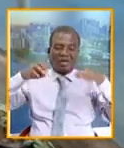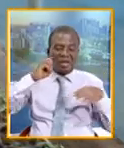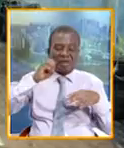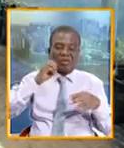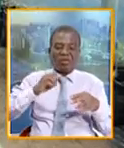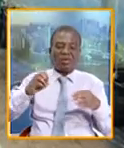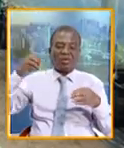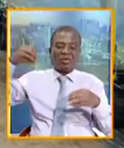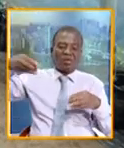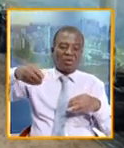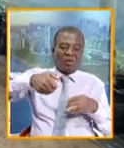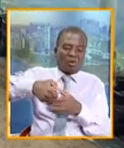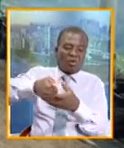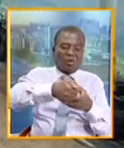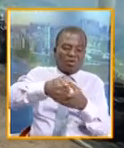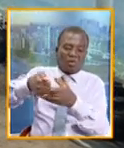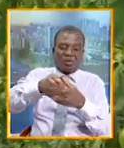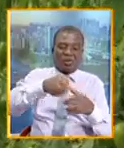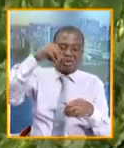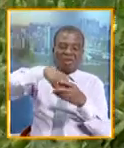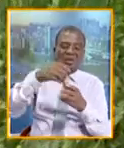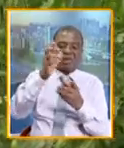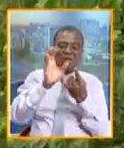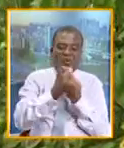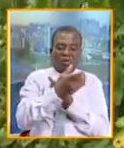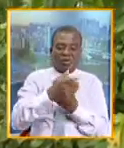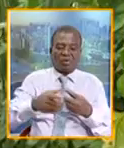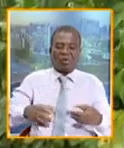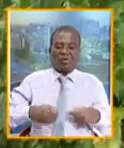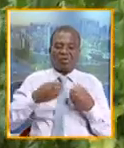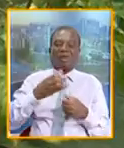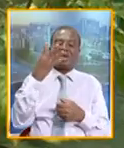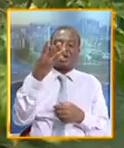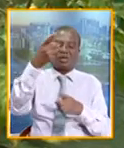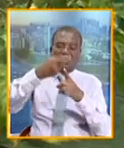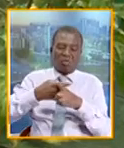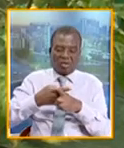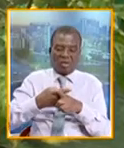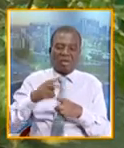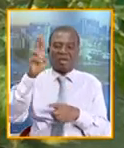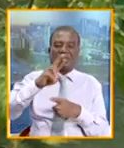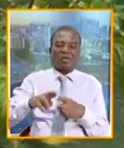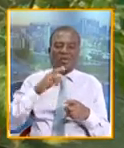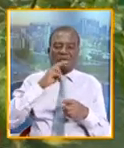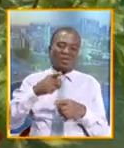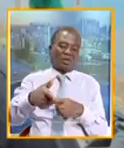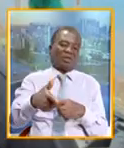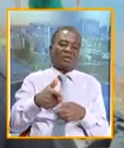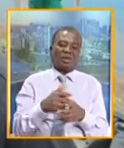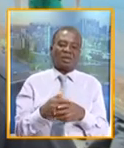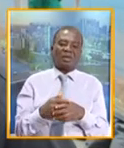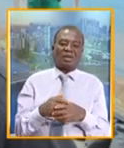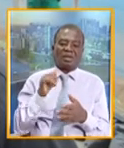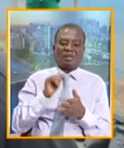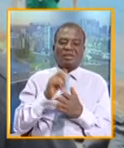précis de la journée, dans des conditions spéciales. Et 4 mois plus tard, les résultats sont palpables. C'est un